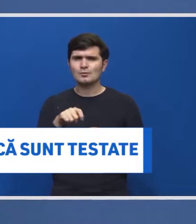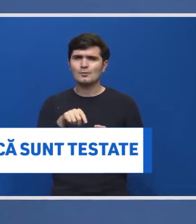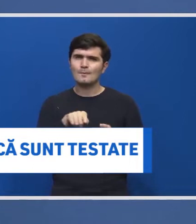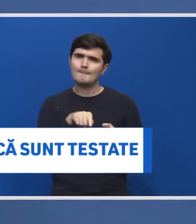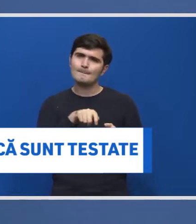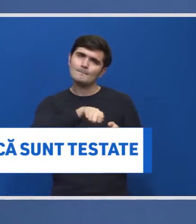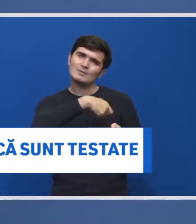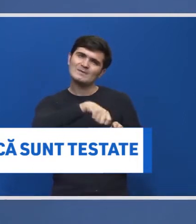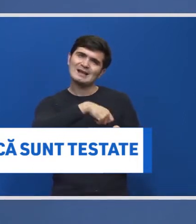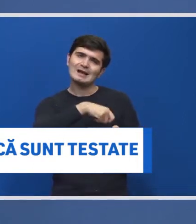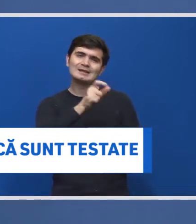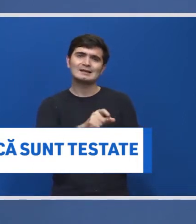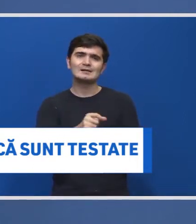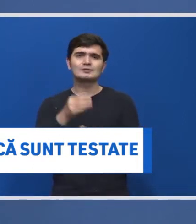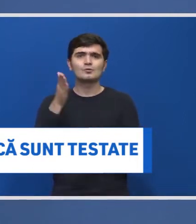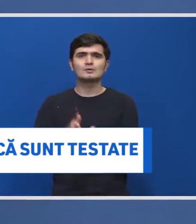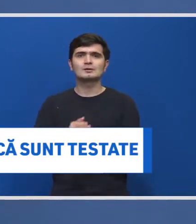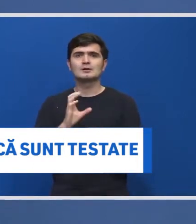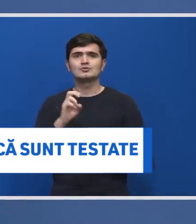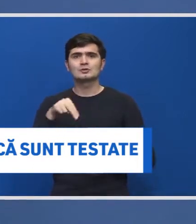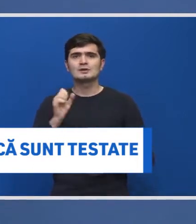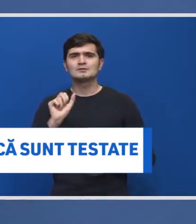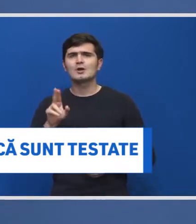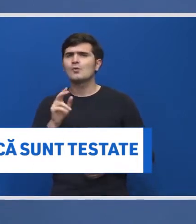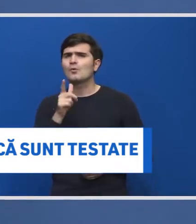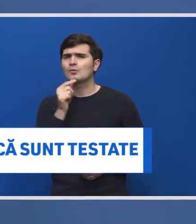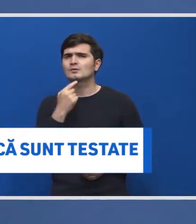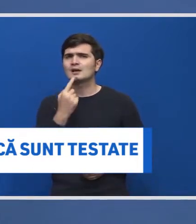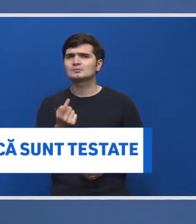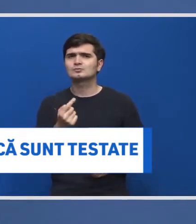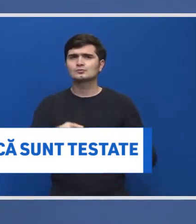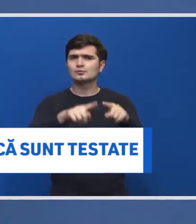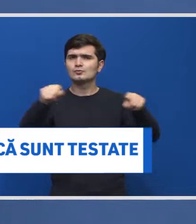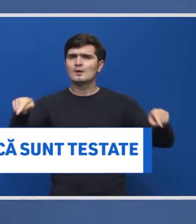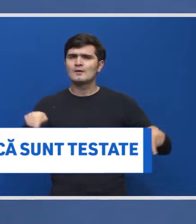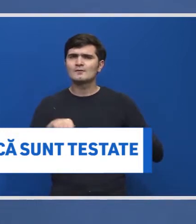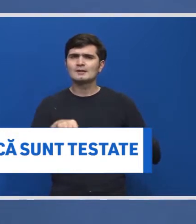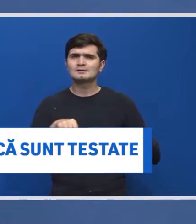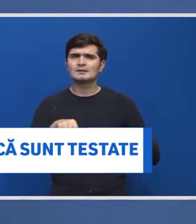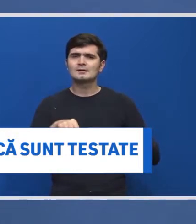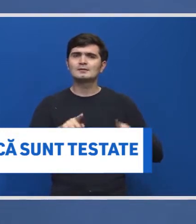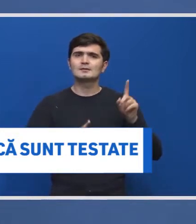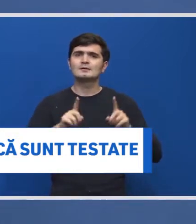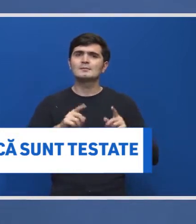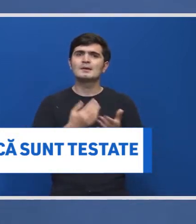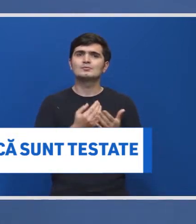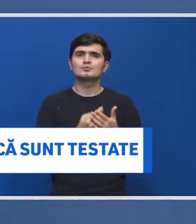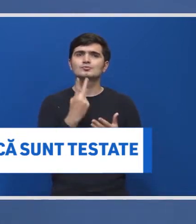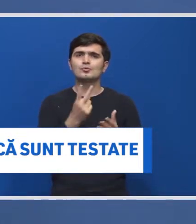modificare față de hotărârea CNSU, unde era menționat cu suprafață, cu asigurarea unei suprafețe